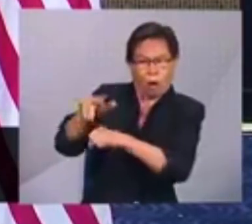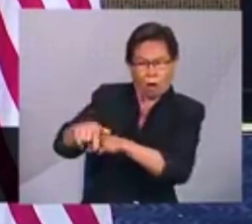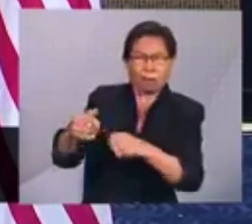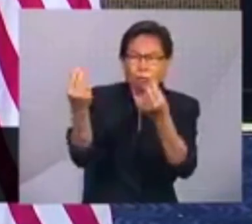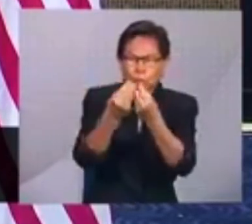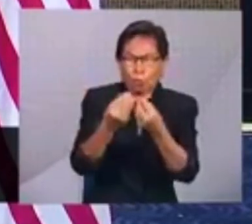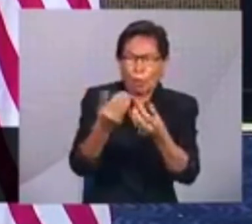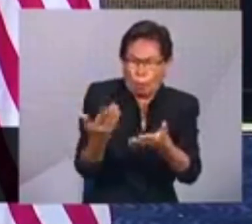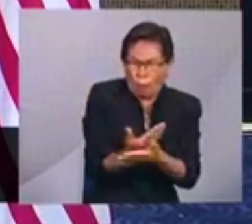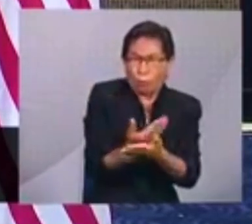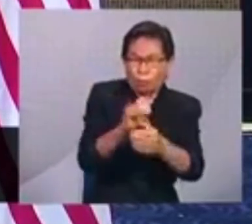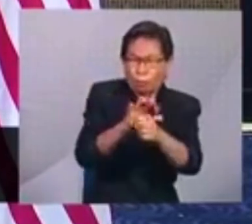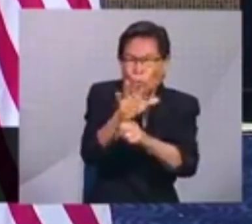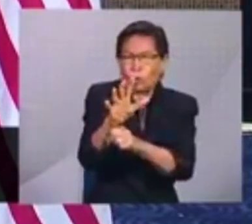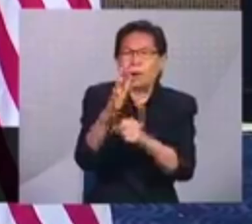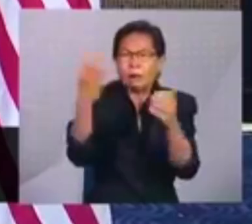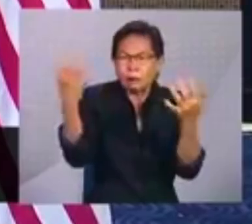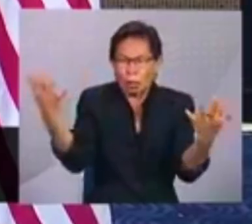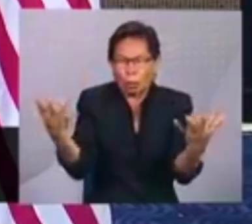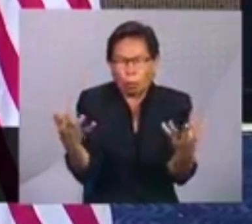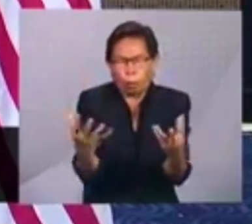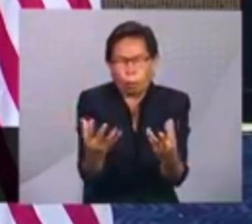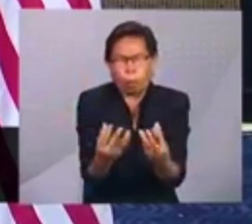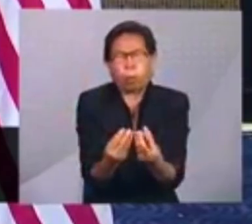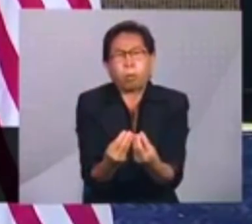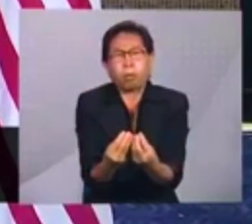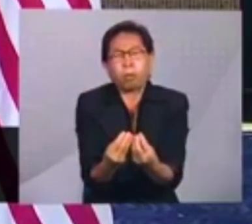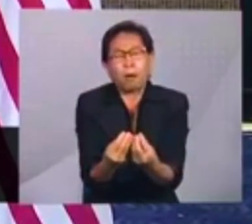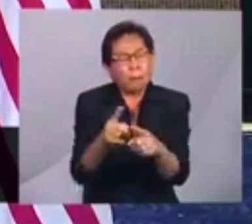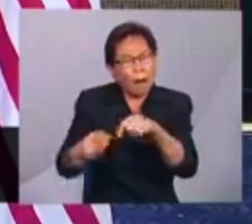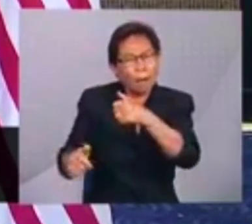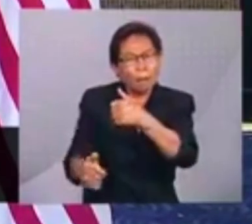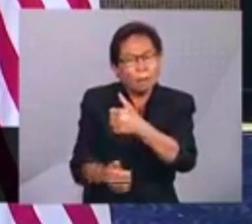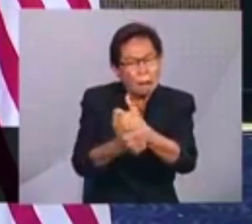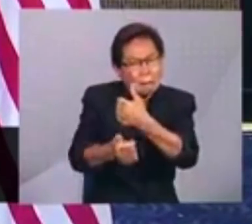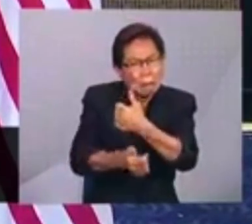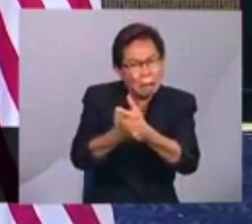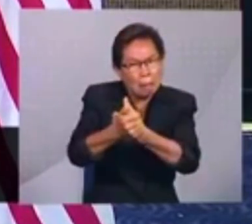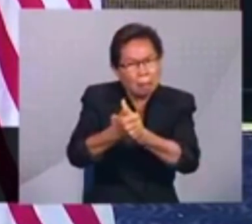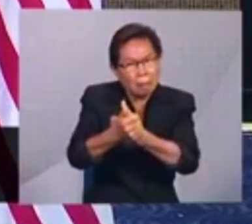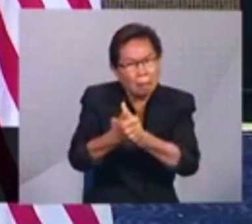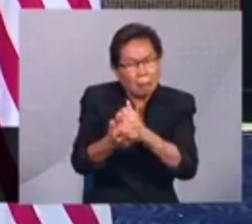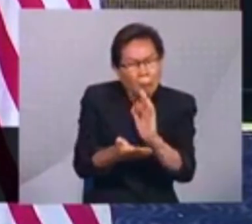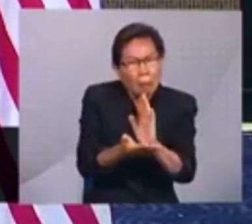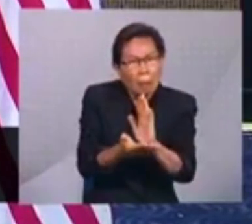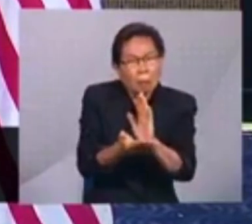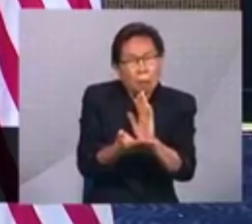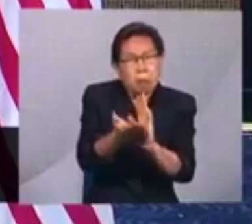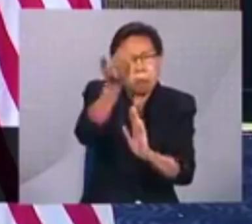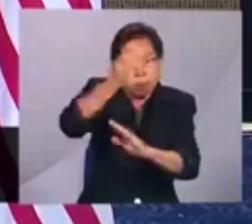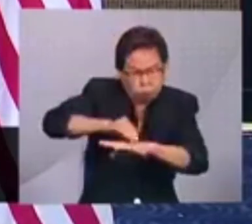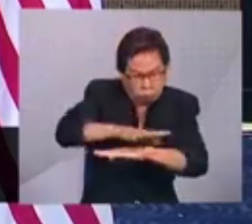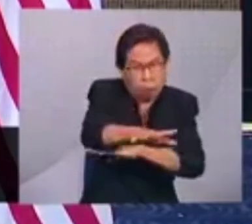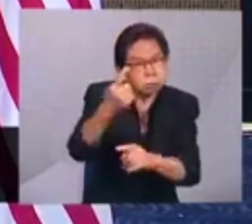kiss terbaru komik 19 semakin berkurangan risiko peningkatan kadar jangkitan masih tetap